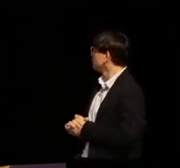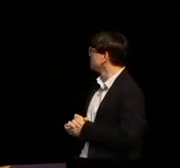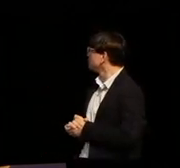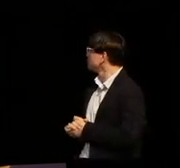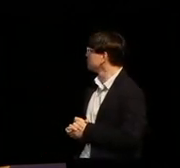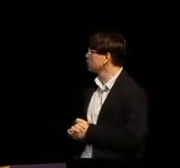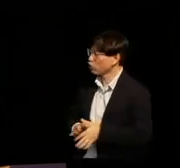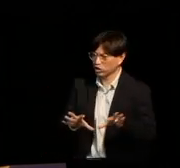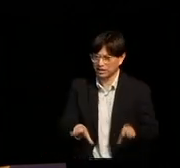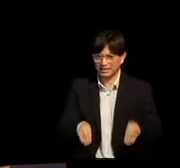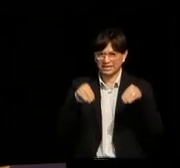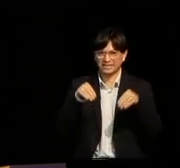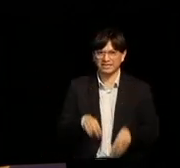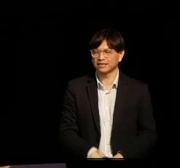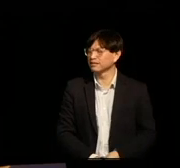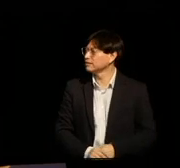capo ogni volta